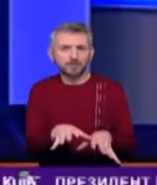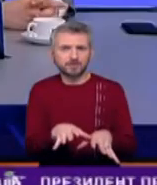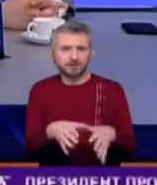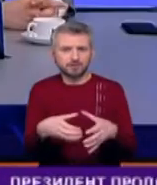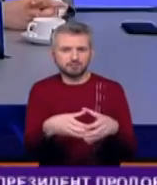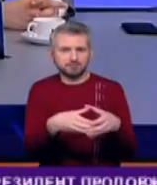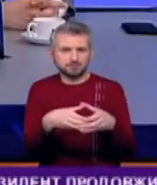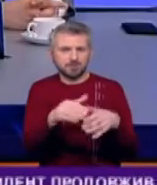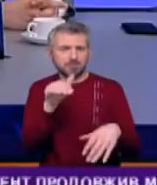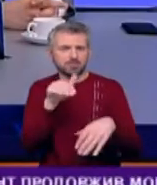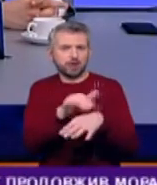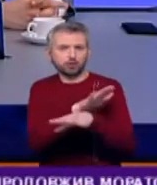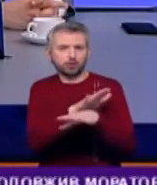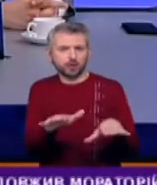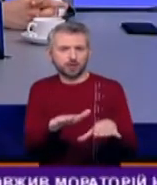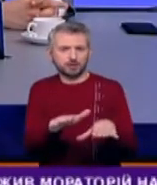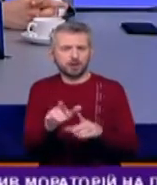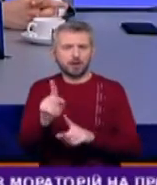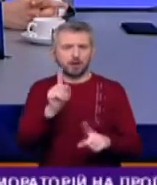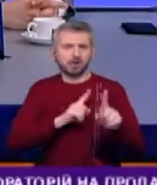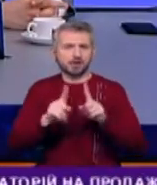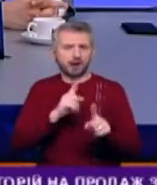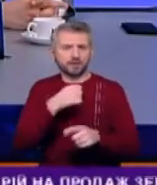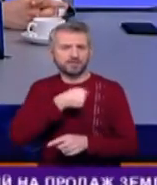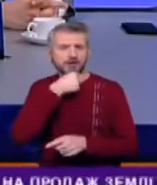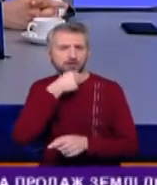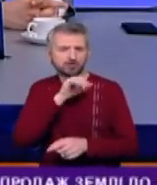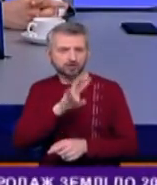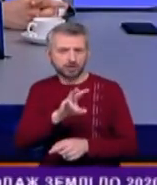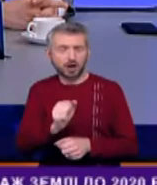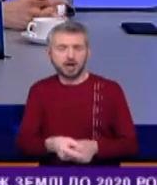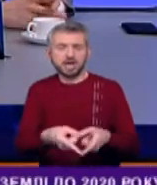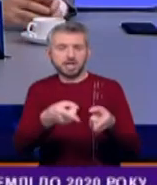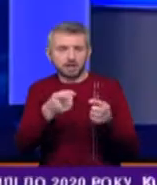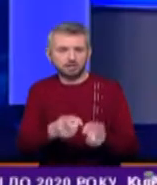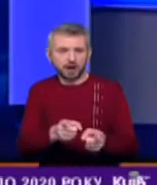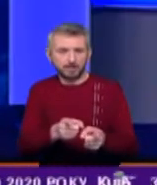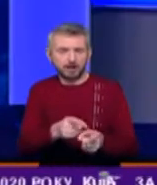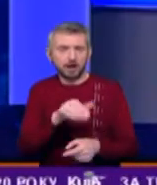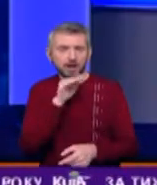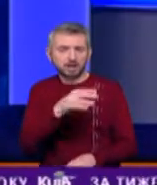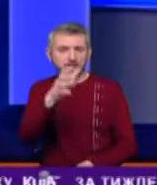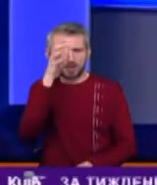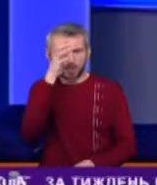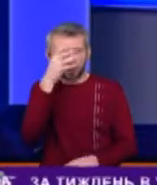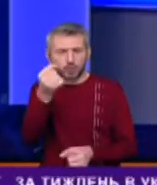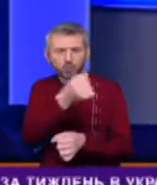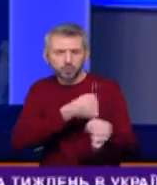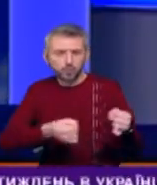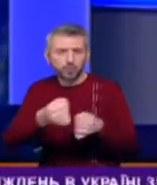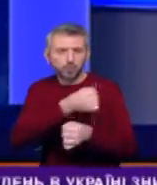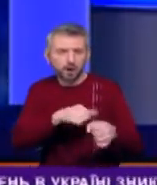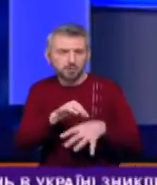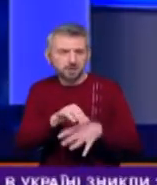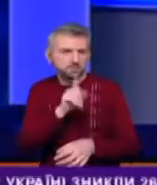аеропах недоторканих, якби Рада старішин, а насправді Академія наук, вона віддається